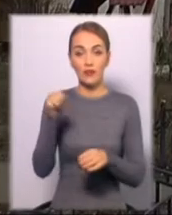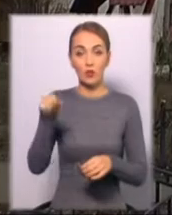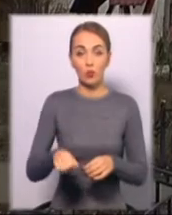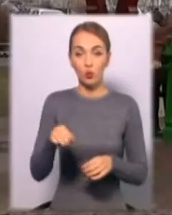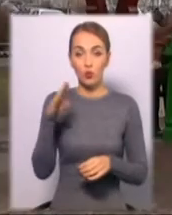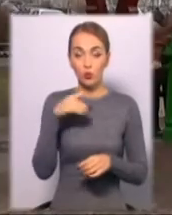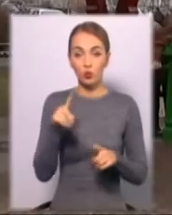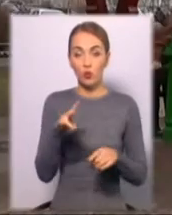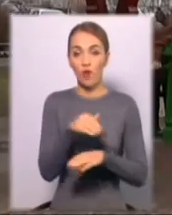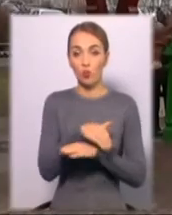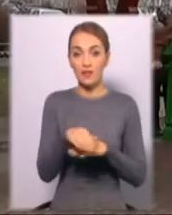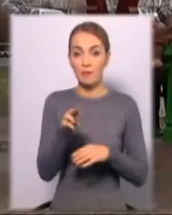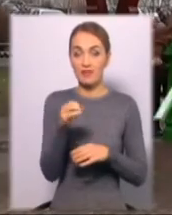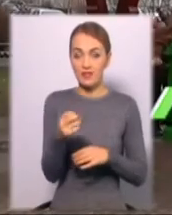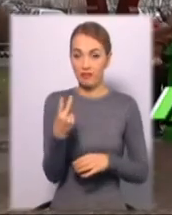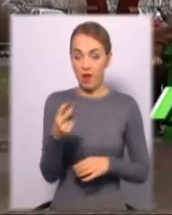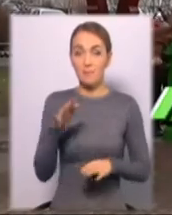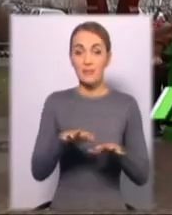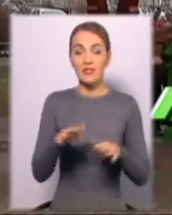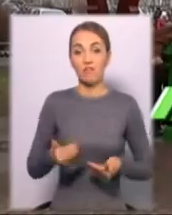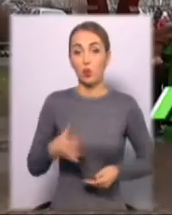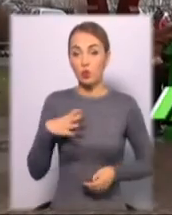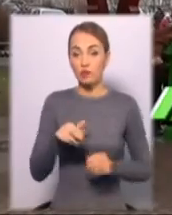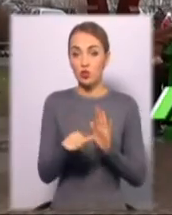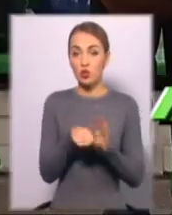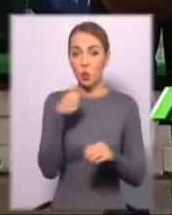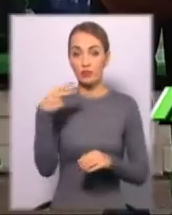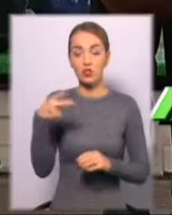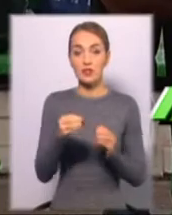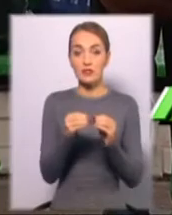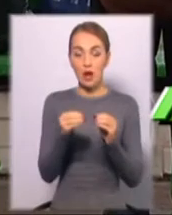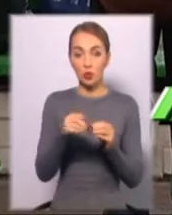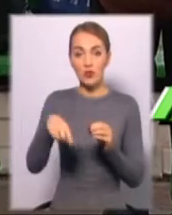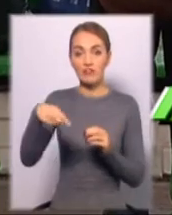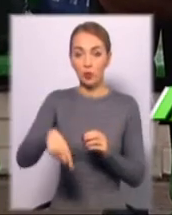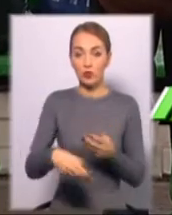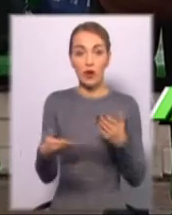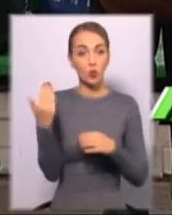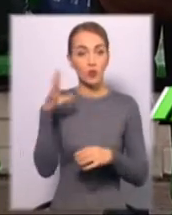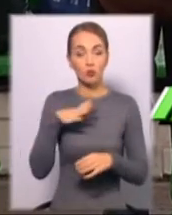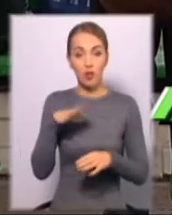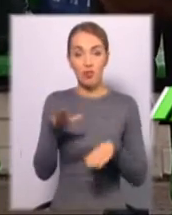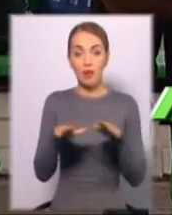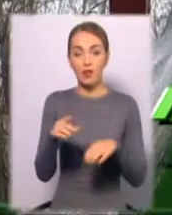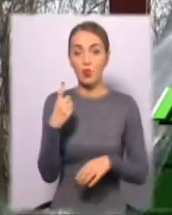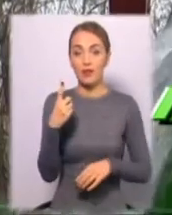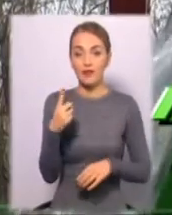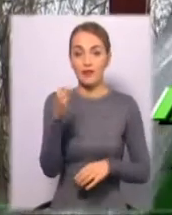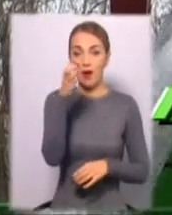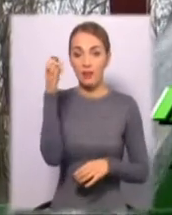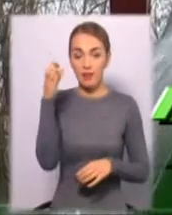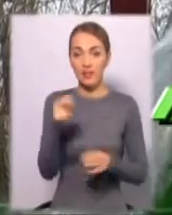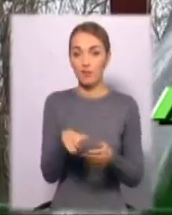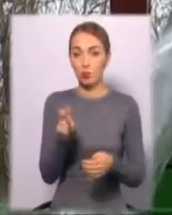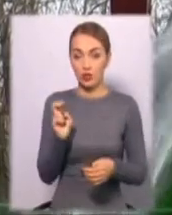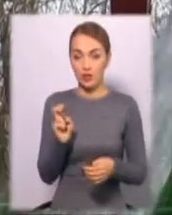вулиці Теремківській, 2, місцеві очікували цілих 6 років. 2010-го свердловину, яка тоді була на балансі однієї з академій,